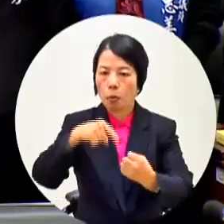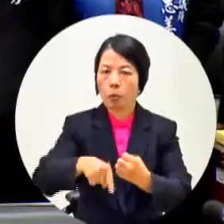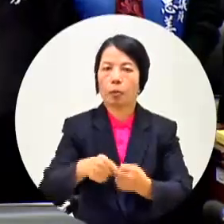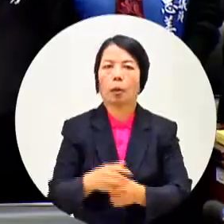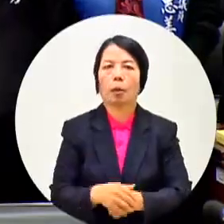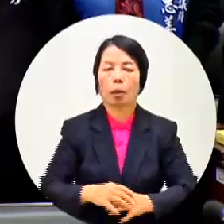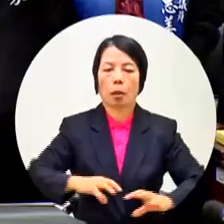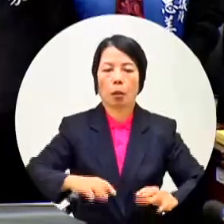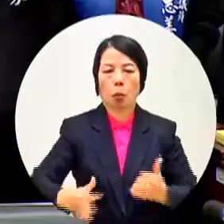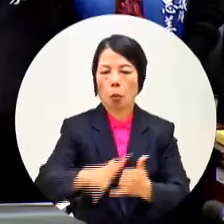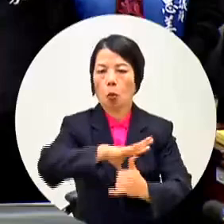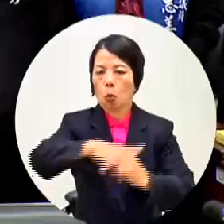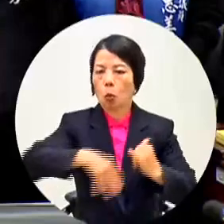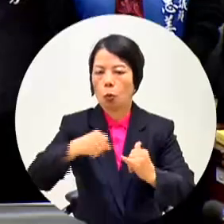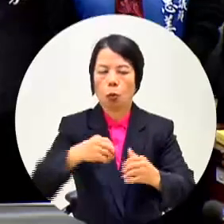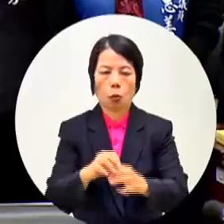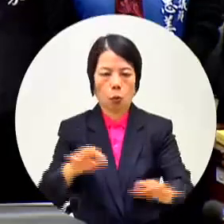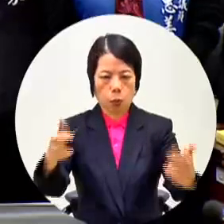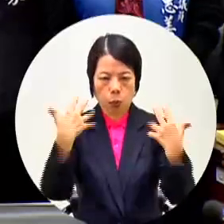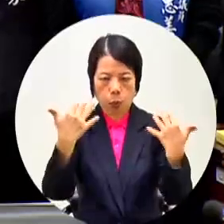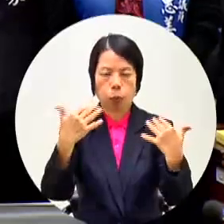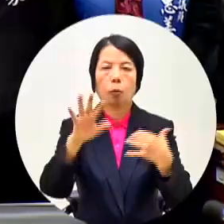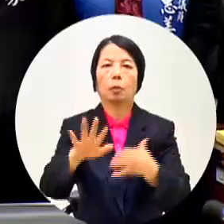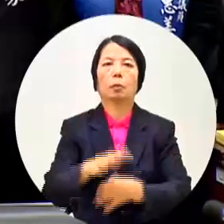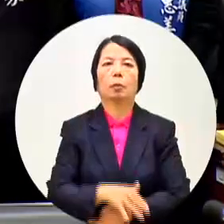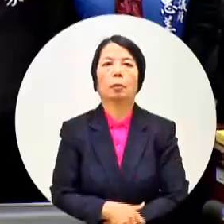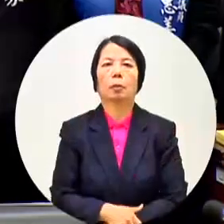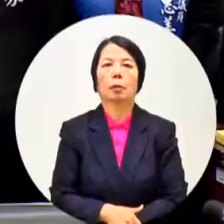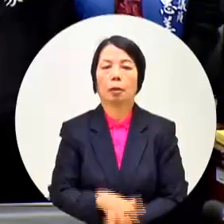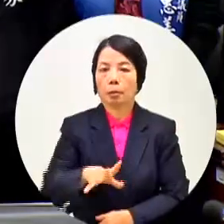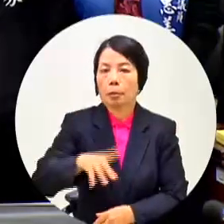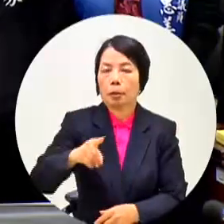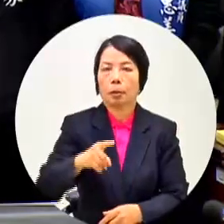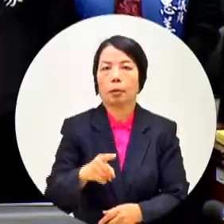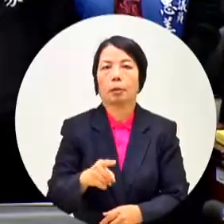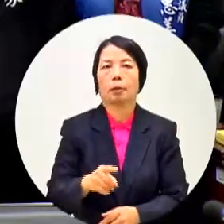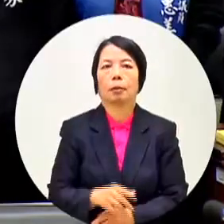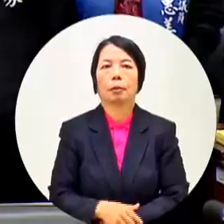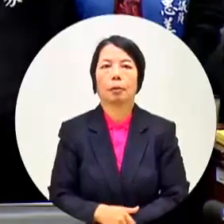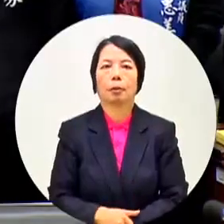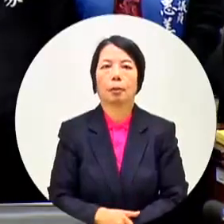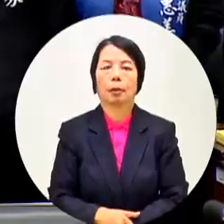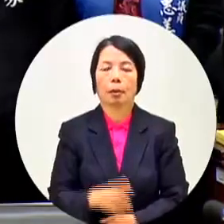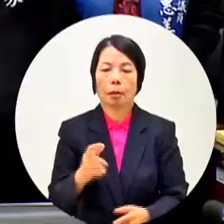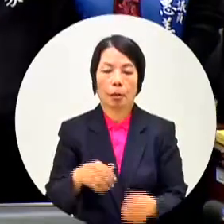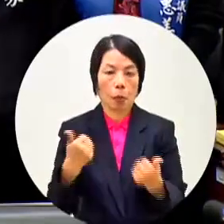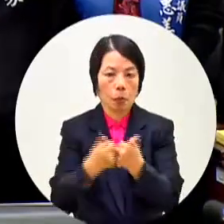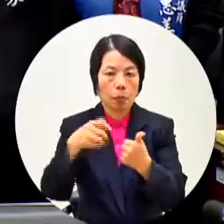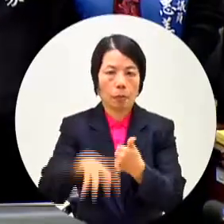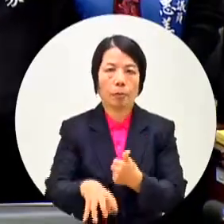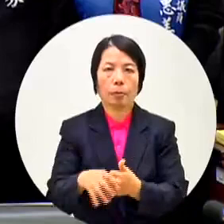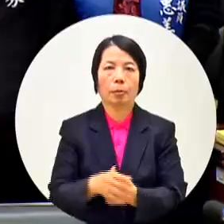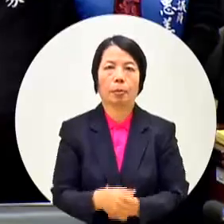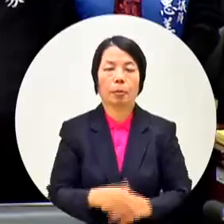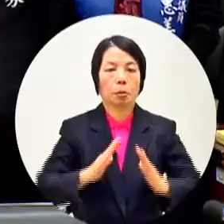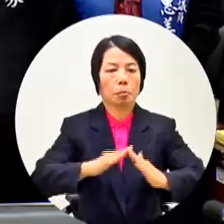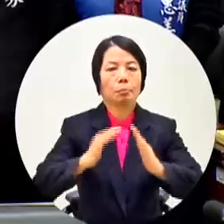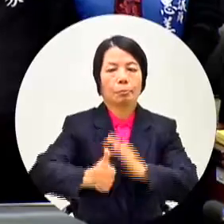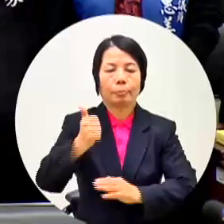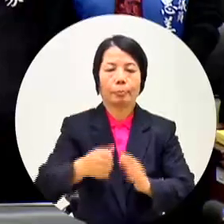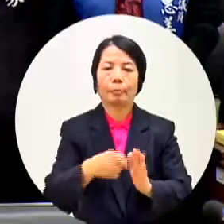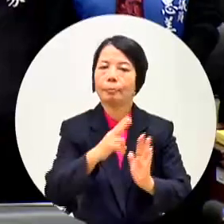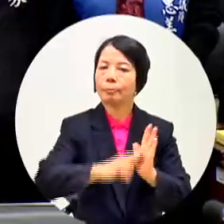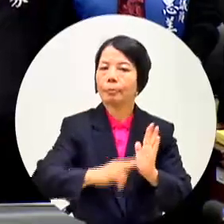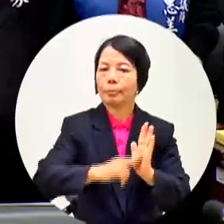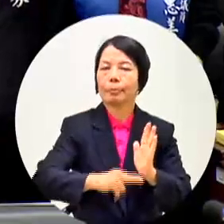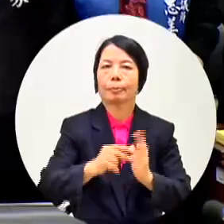这一场的一个第一场的我们议会市长所表达的，我在想说，在这个部分我要提出